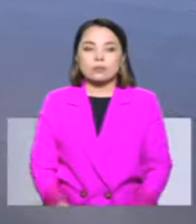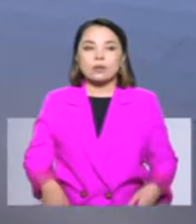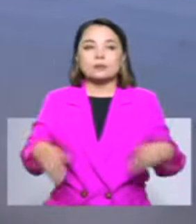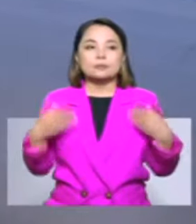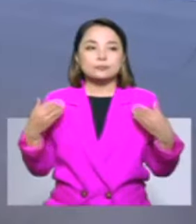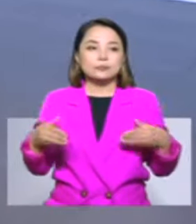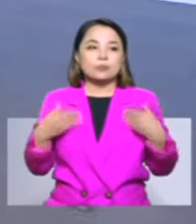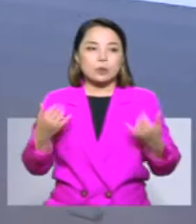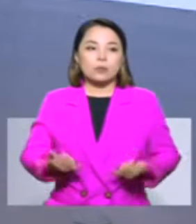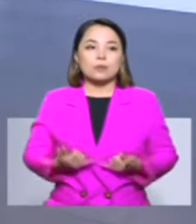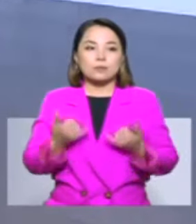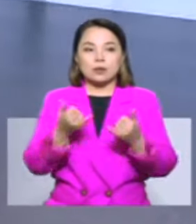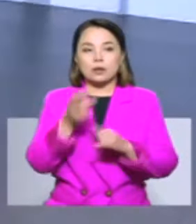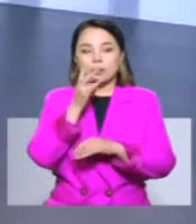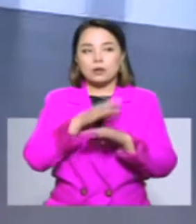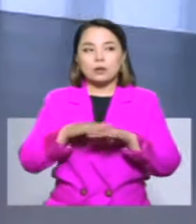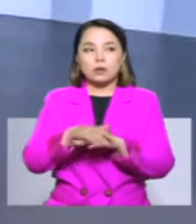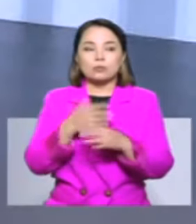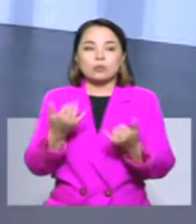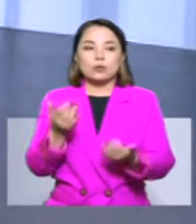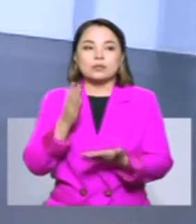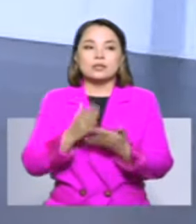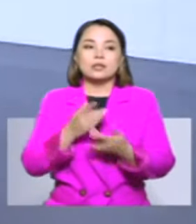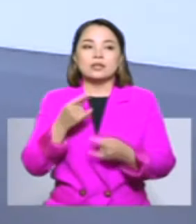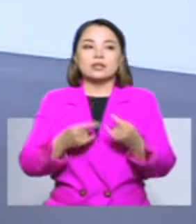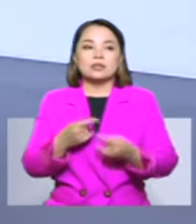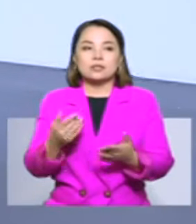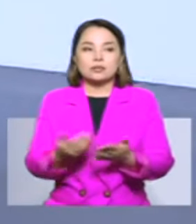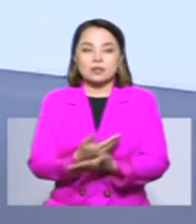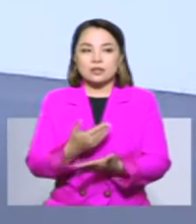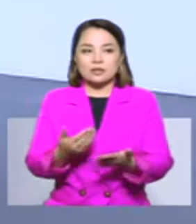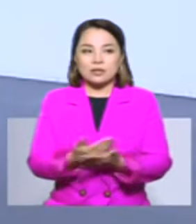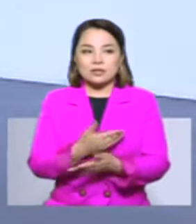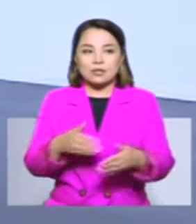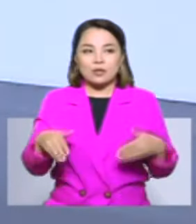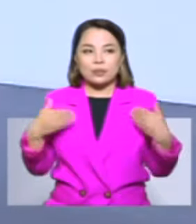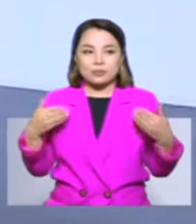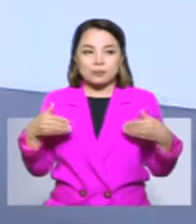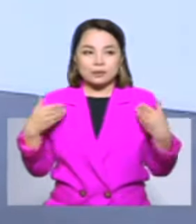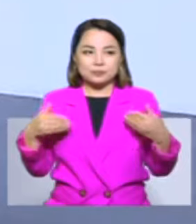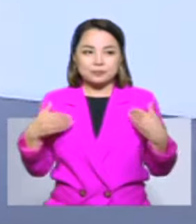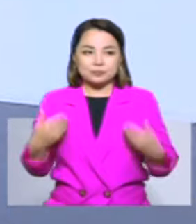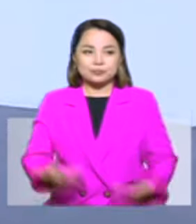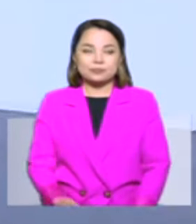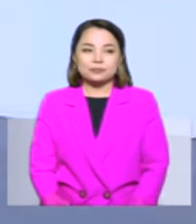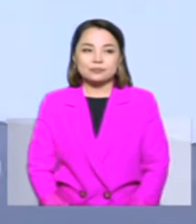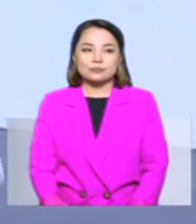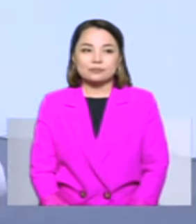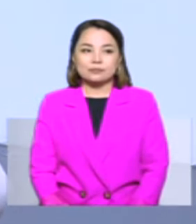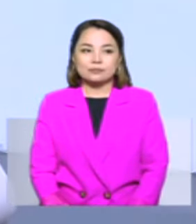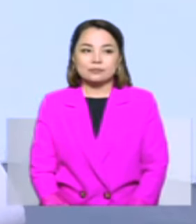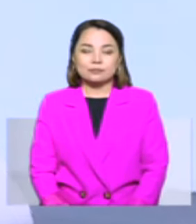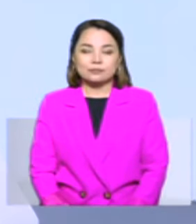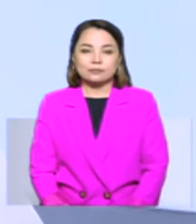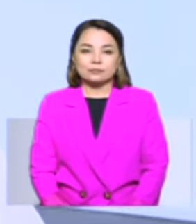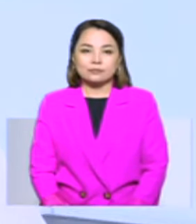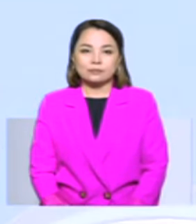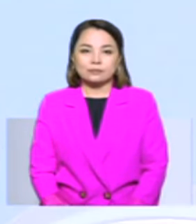Қайырлы күн, қадірлі көрермен. Ұлттық арнаның тікелей эфирінде ақпарат. Студияда Ләйлә Дулат қызы, сурд аудармада әріптесім Шырын Жанғабыл.